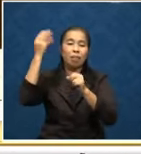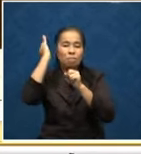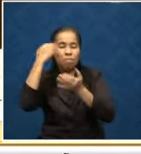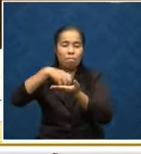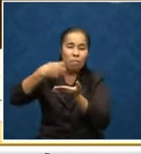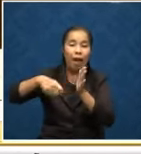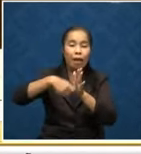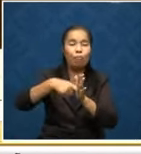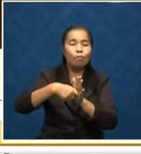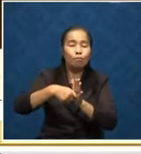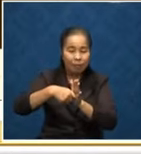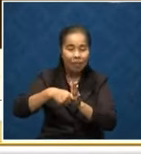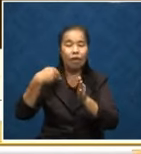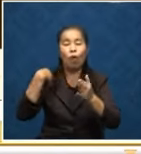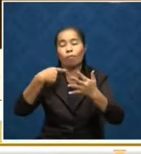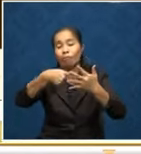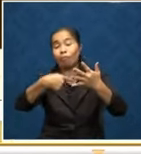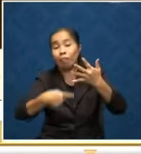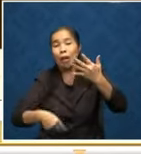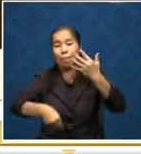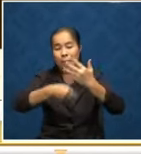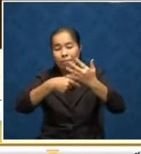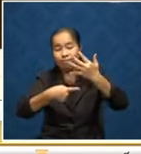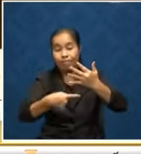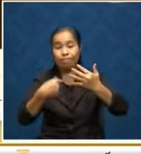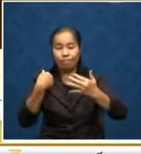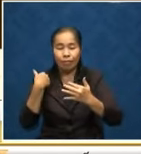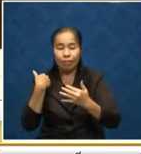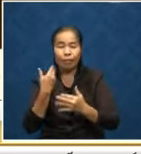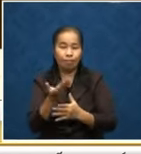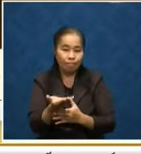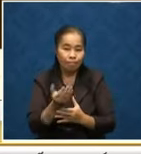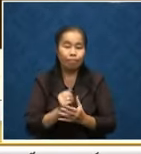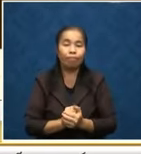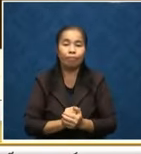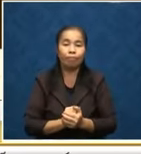หลังจากท่านอัตกรก็จะเป็นท่านสุรินทร์ต่อไปครับ